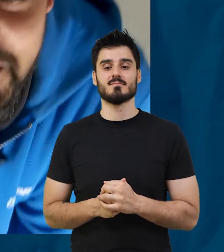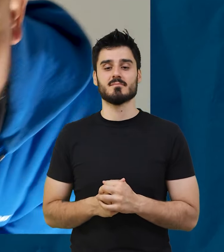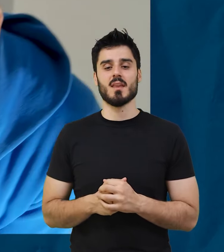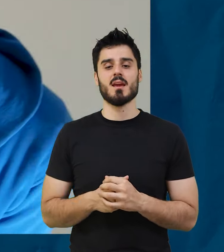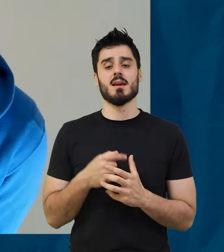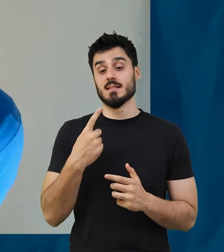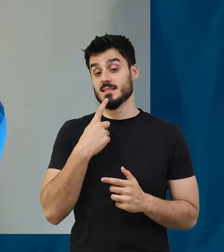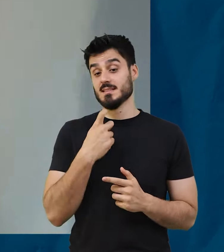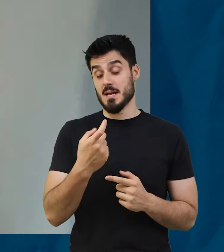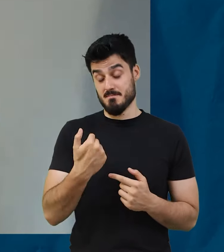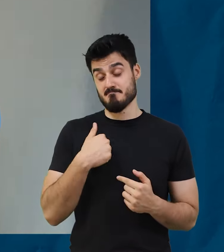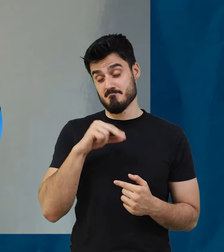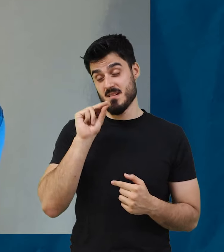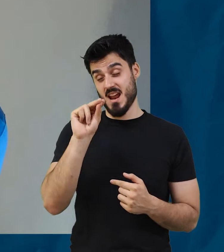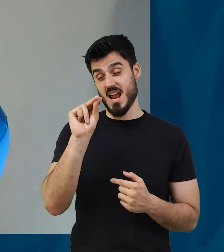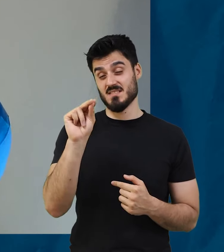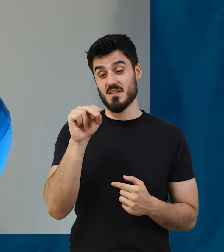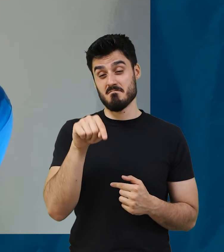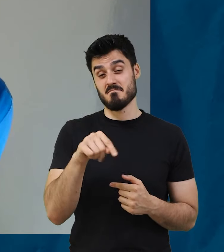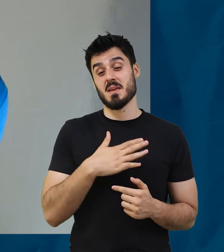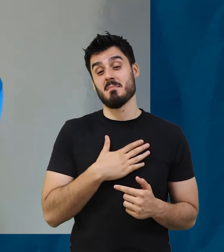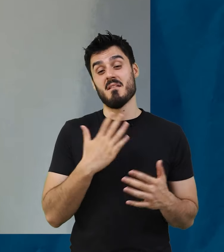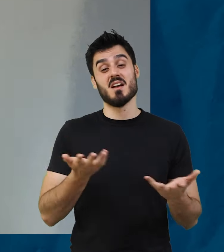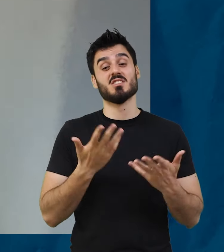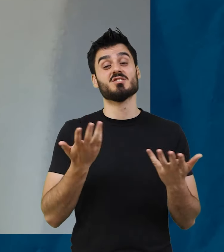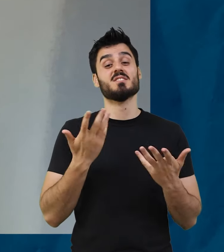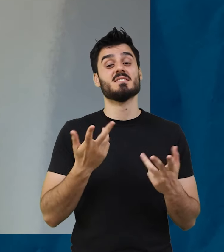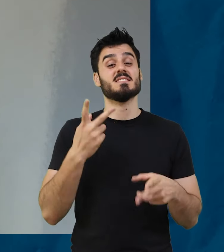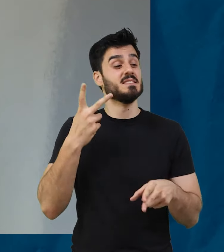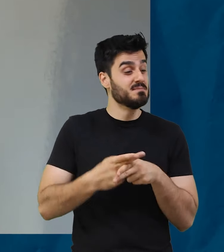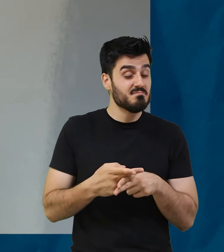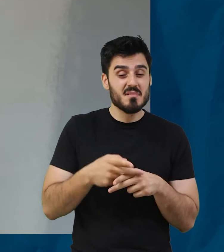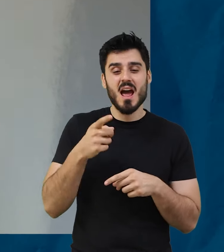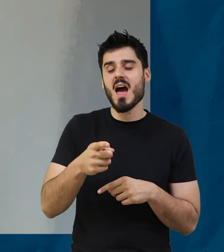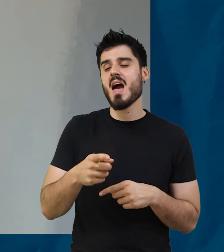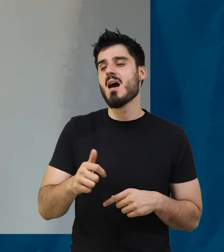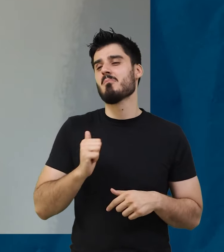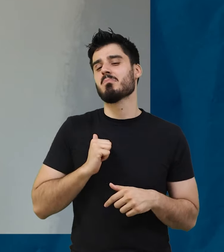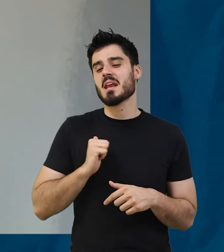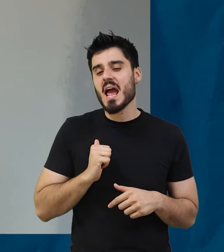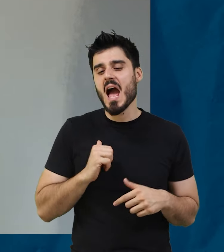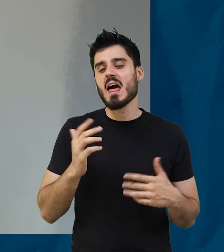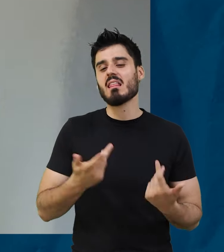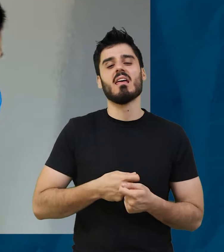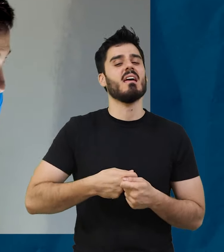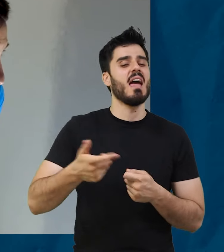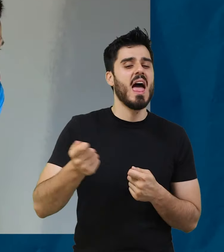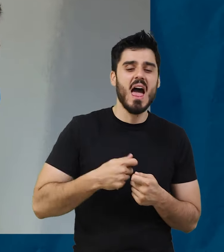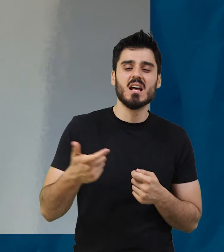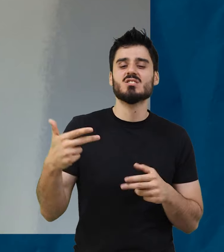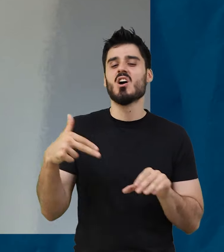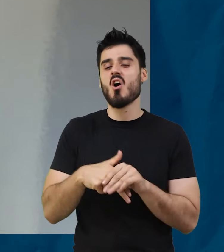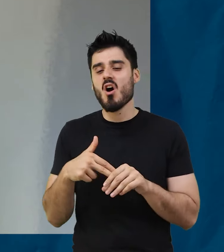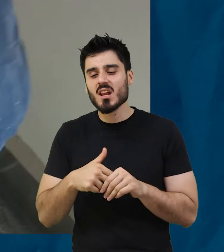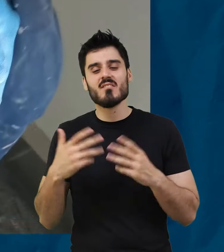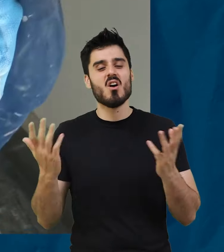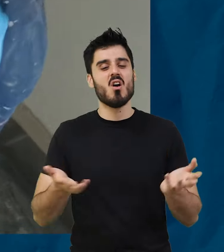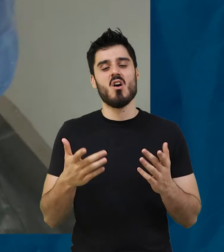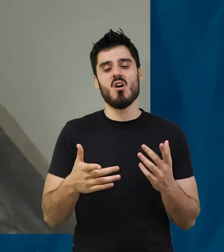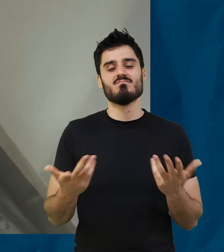предаването. Между другото, забравихме да кажем, че вече имаме ток. Спряхме с тези агрегати, бензин, харчен, гориво, всичко